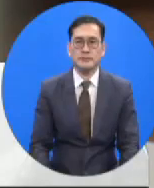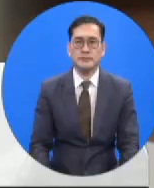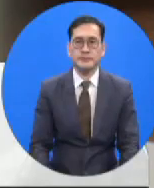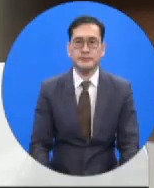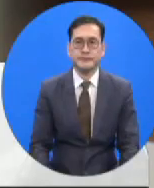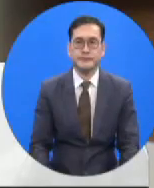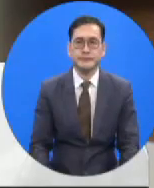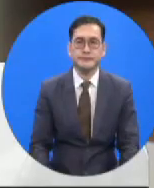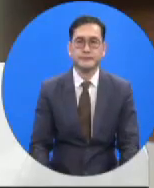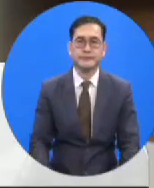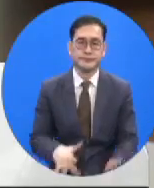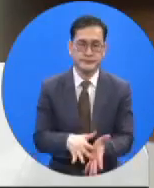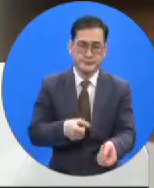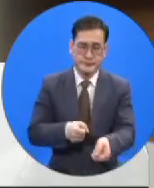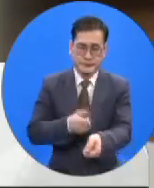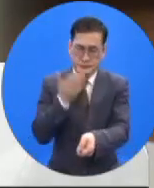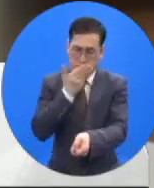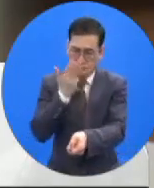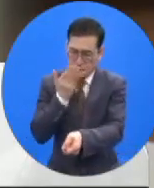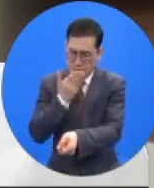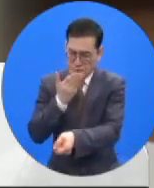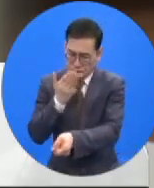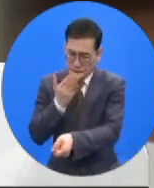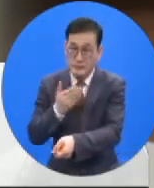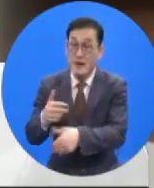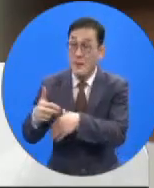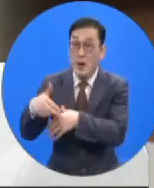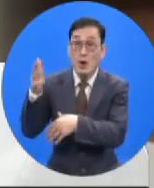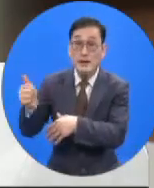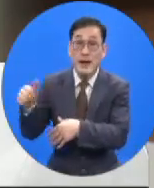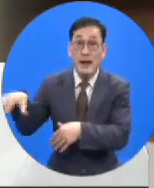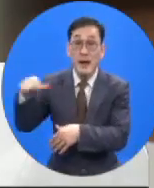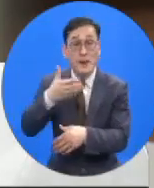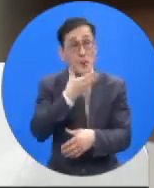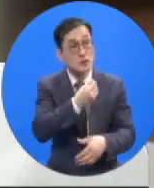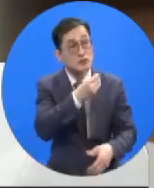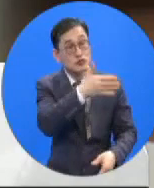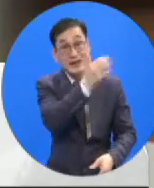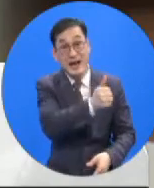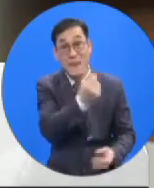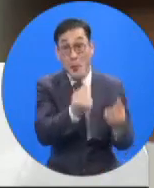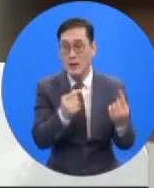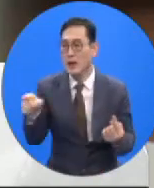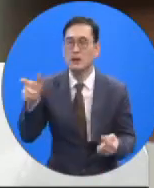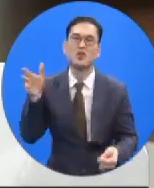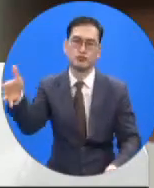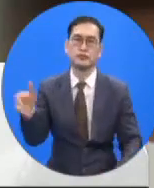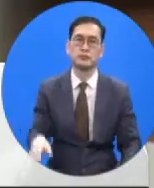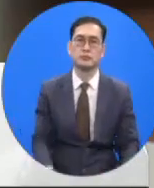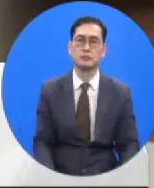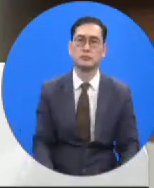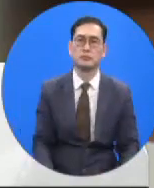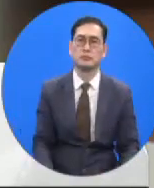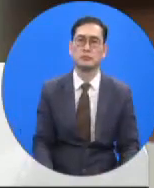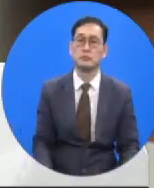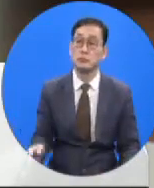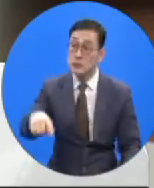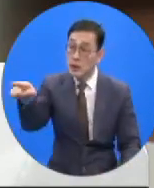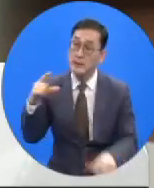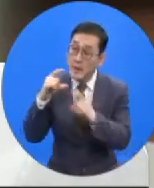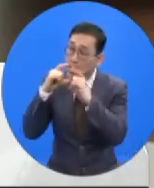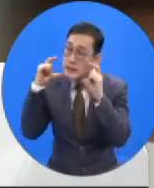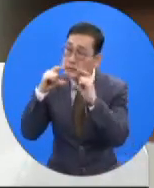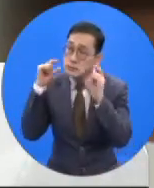방역이 나 이런 의학의 관에서는 병원장 들이 그 보건복지부 장관 보다 훨씬 정보 가거든요 4 교 원 장 분들이 전부 마치 그로써